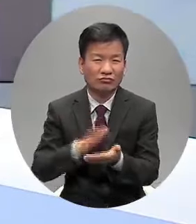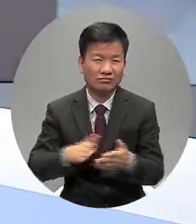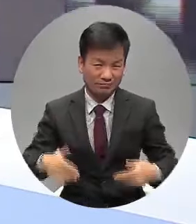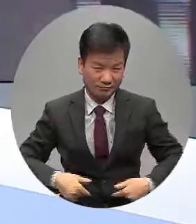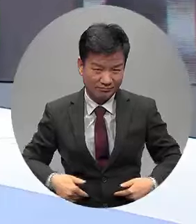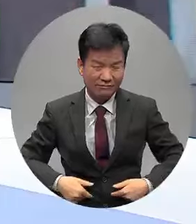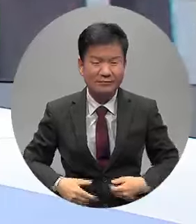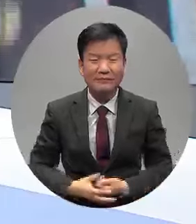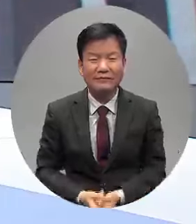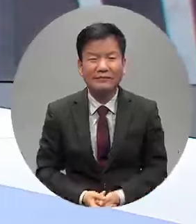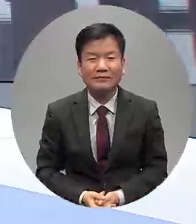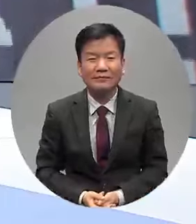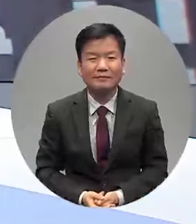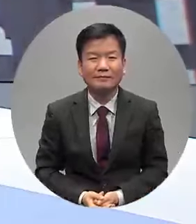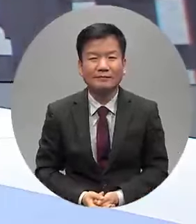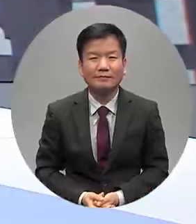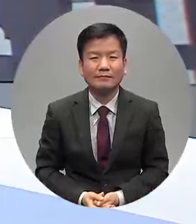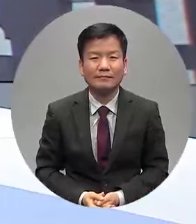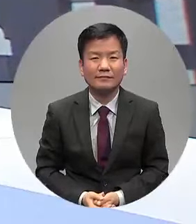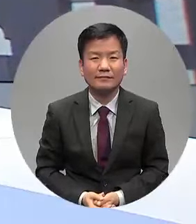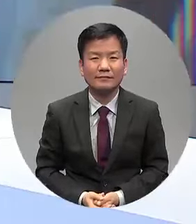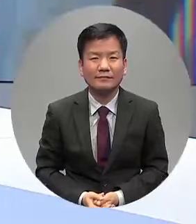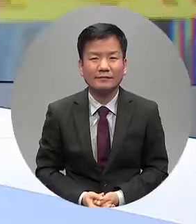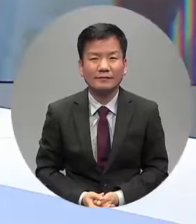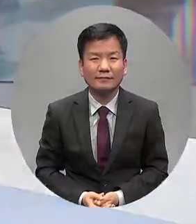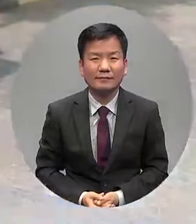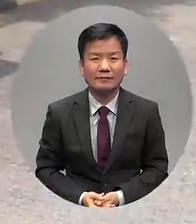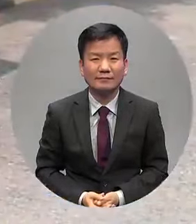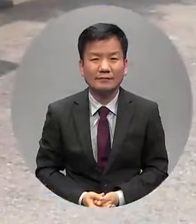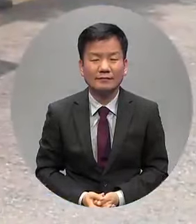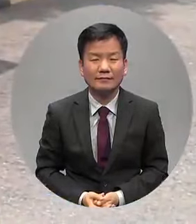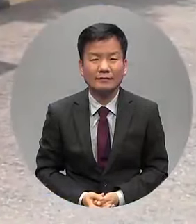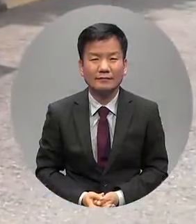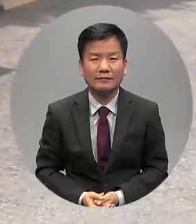상태였습니다. 보도에 이초원 기자입니다.